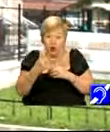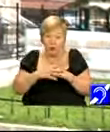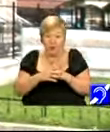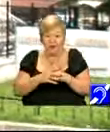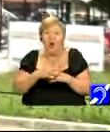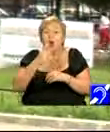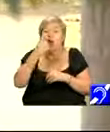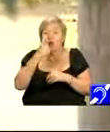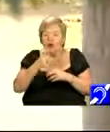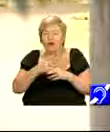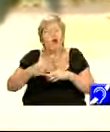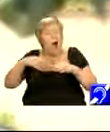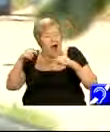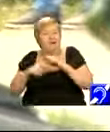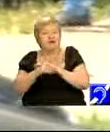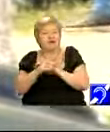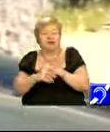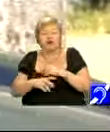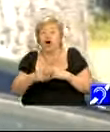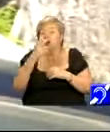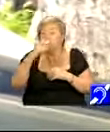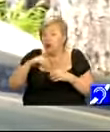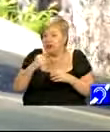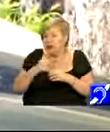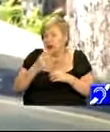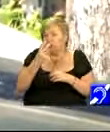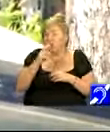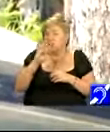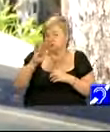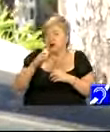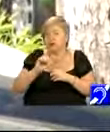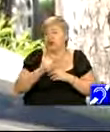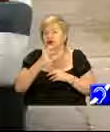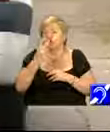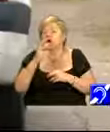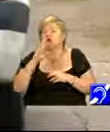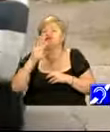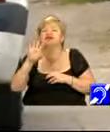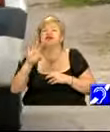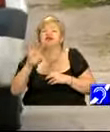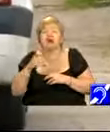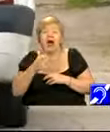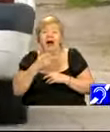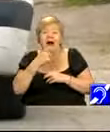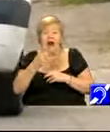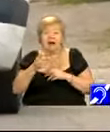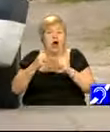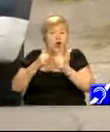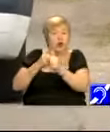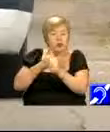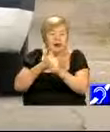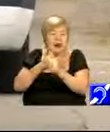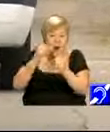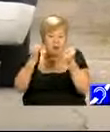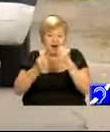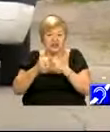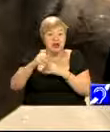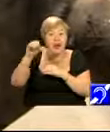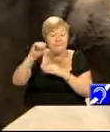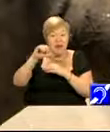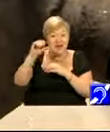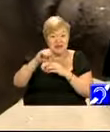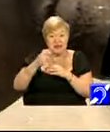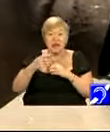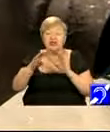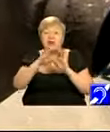și-a asigurat scăparea. Cei doi tineri de 24 și 25 de ani din Mizil, Prahova, urmăreau autoturisme pe benzină și